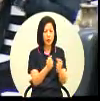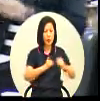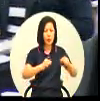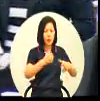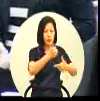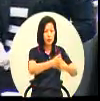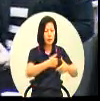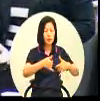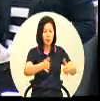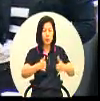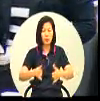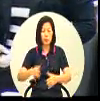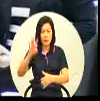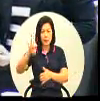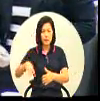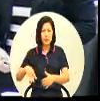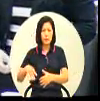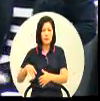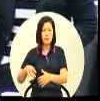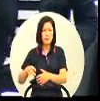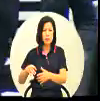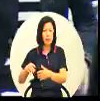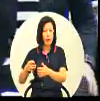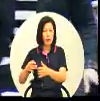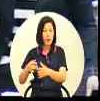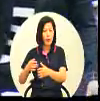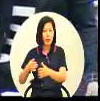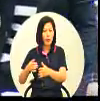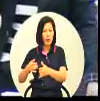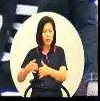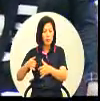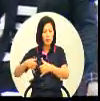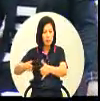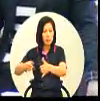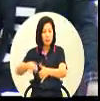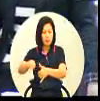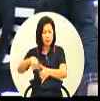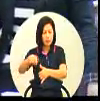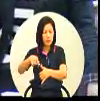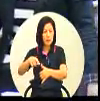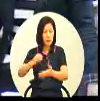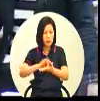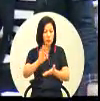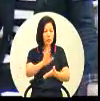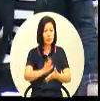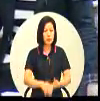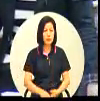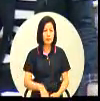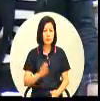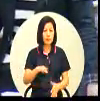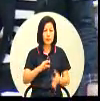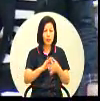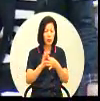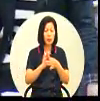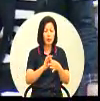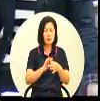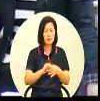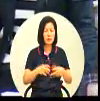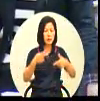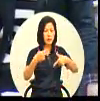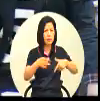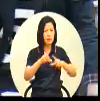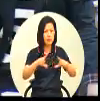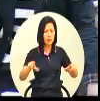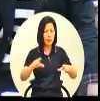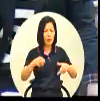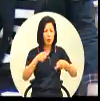路，包括咱很主席的南青，吼，这个我们都在用的。啊，回归议员一直在关心，就是咱仁大工业